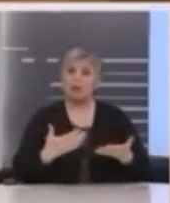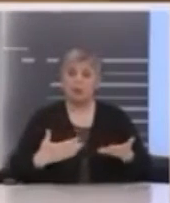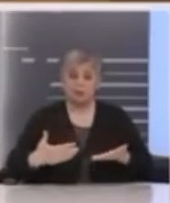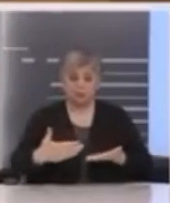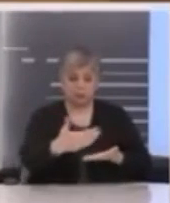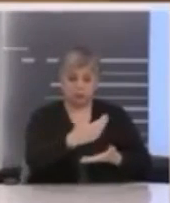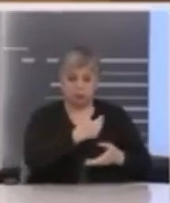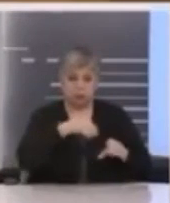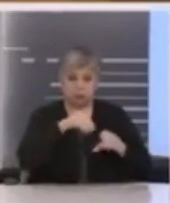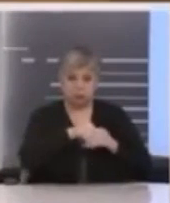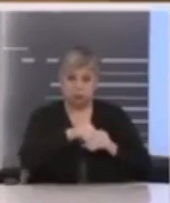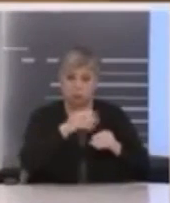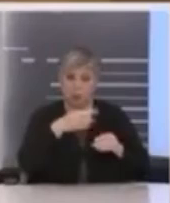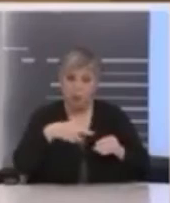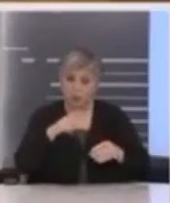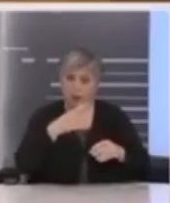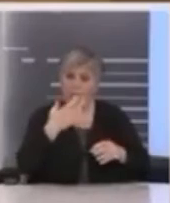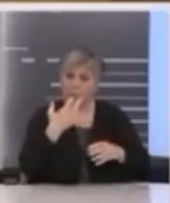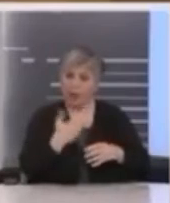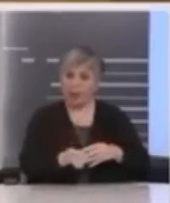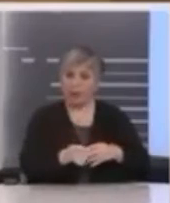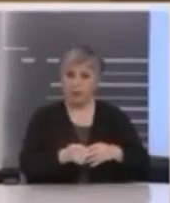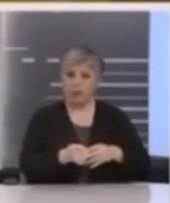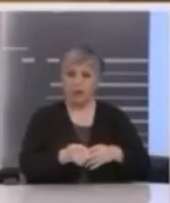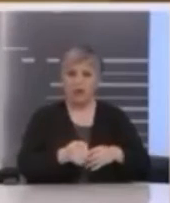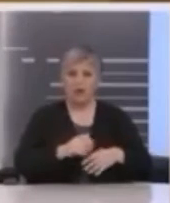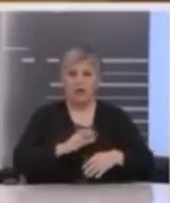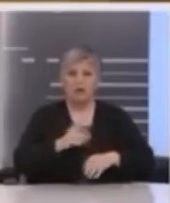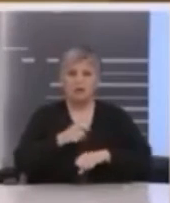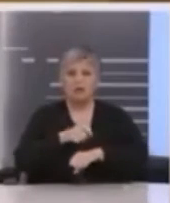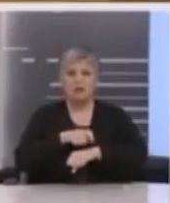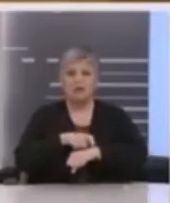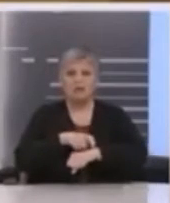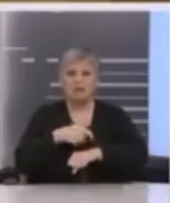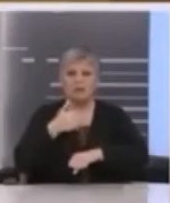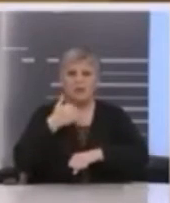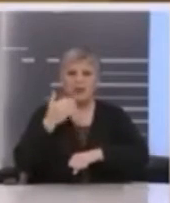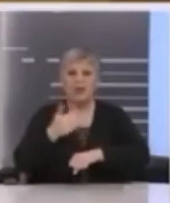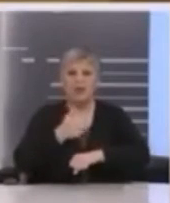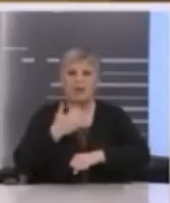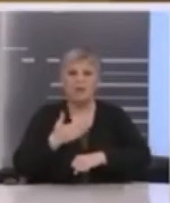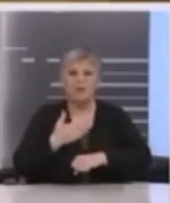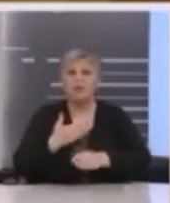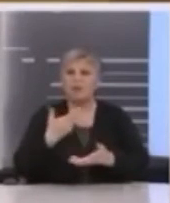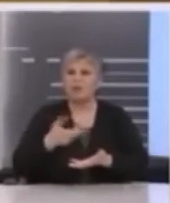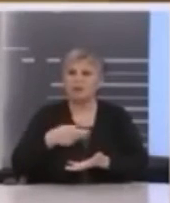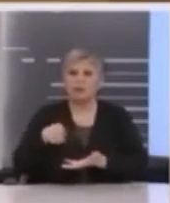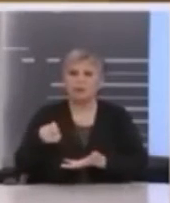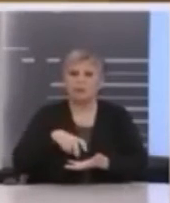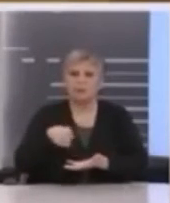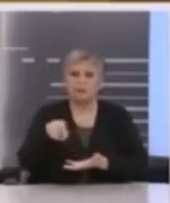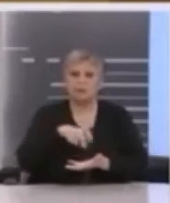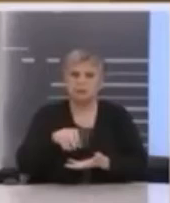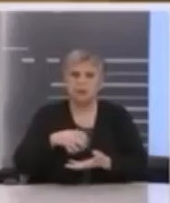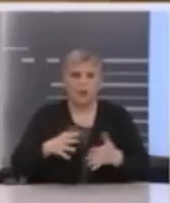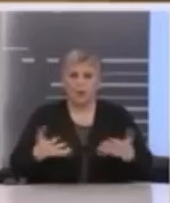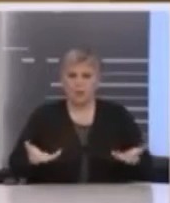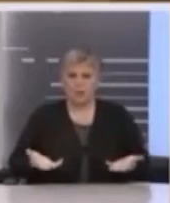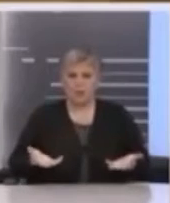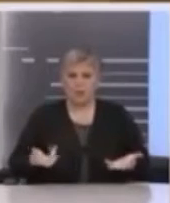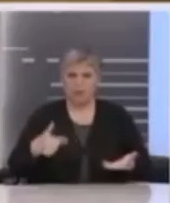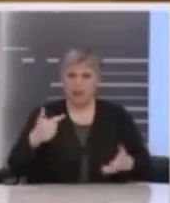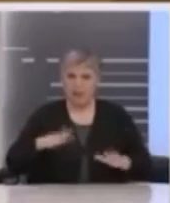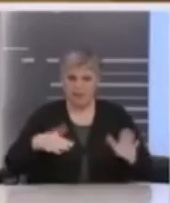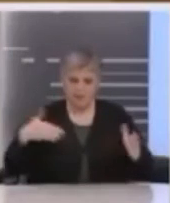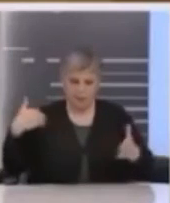πλεονάσματος μόνον όταν δεν έχουμε δυνατότητα να αντλήσουμε άλλα υπερέσοδα, γιατί έχουμε αφαιμάξει